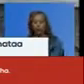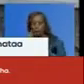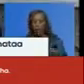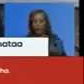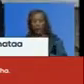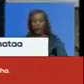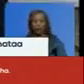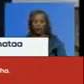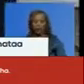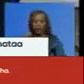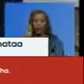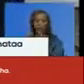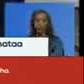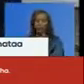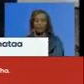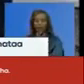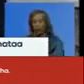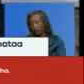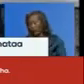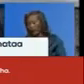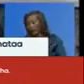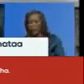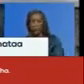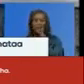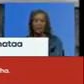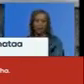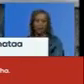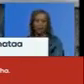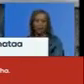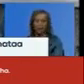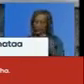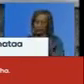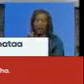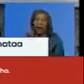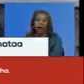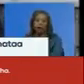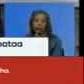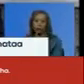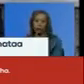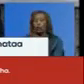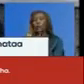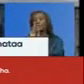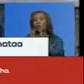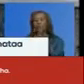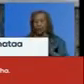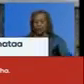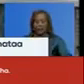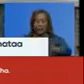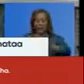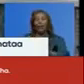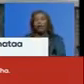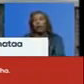የሚጓዝና በህዝብ ፍላጎት የሚገዛ ህዝብን አለቃው አድርጎ የሚያገለግል ስርዓት እየገነባን